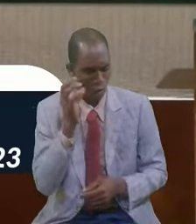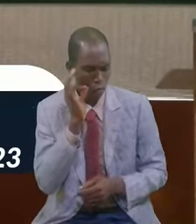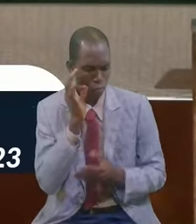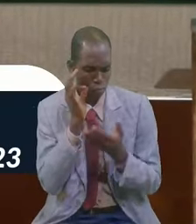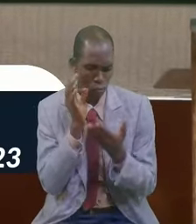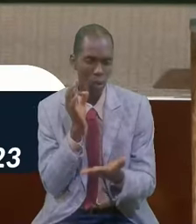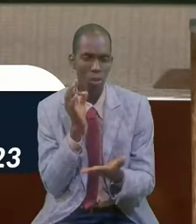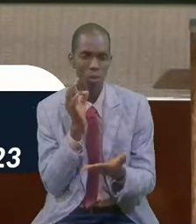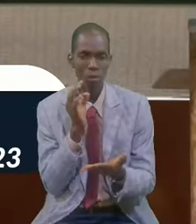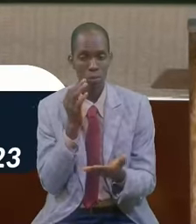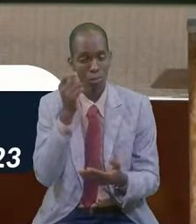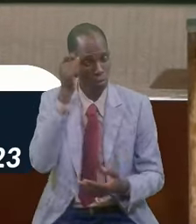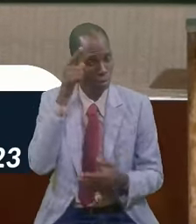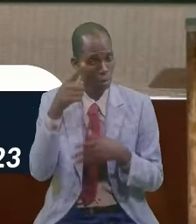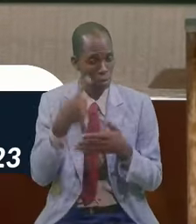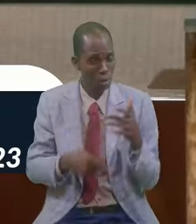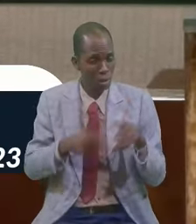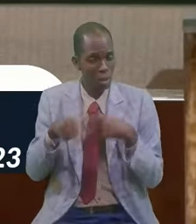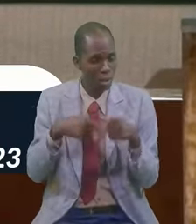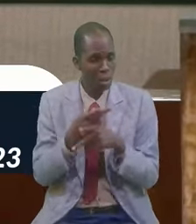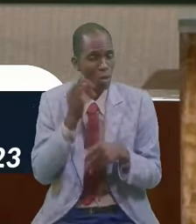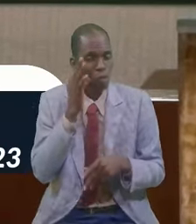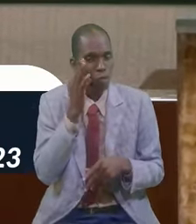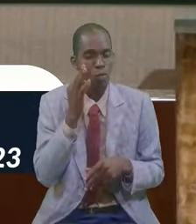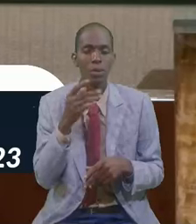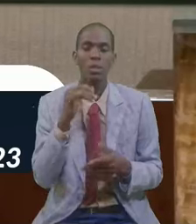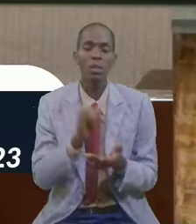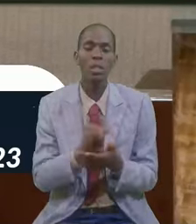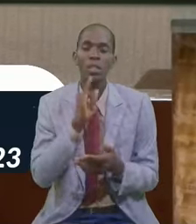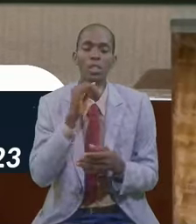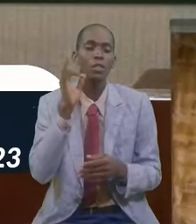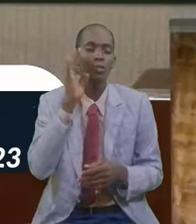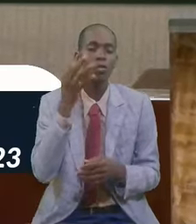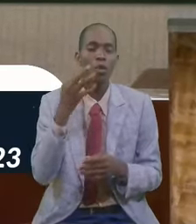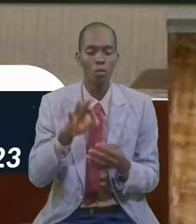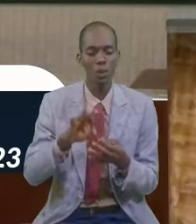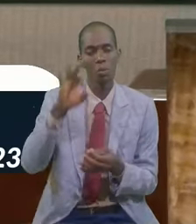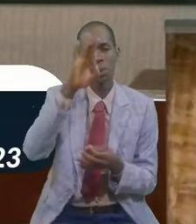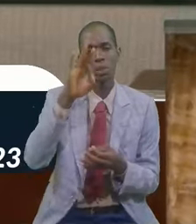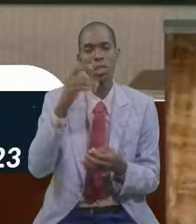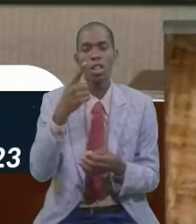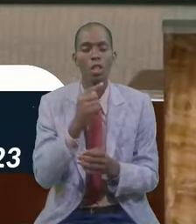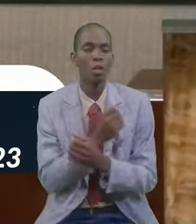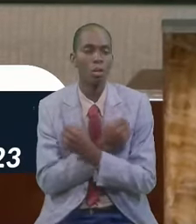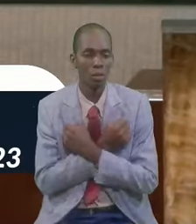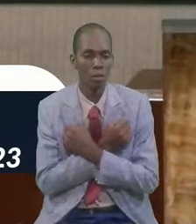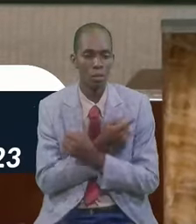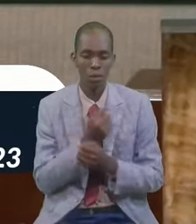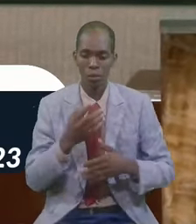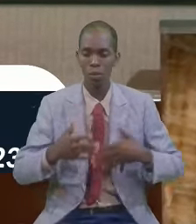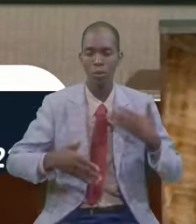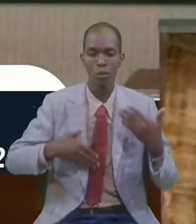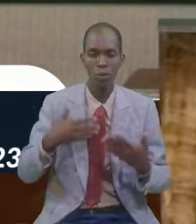fruit et il n'en trouva point. Voyez le fruit dont il parlait ici, le fruit de l'esprit, l'amour,